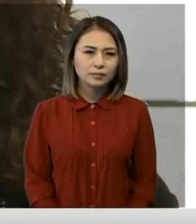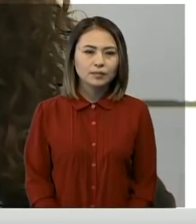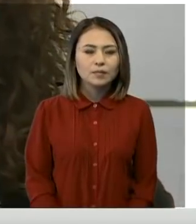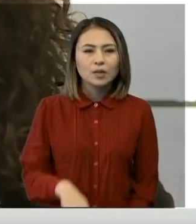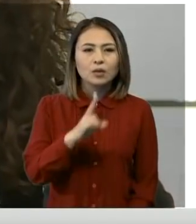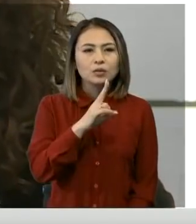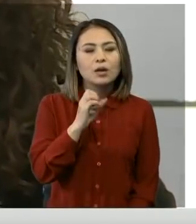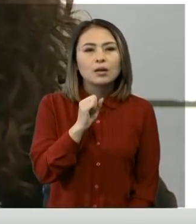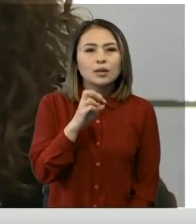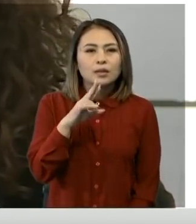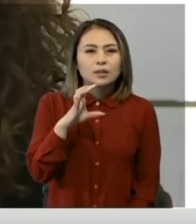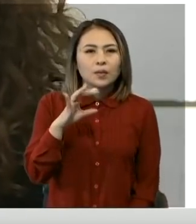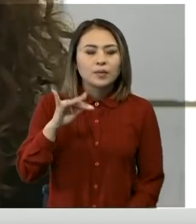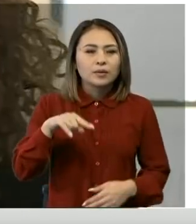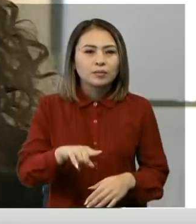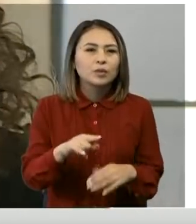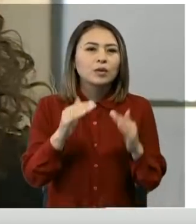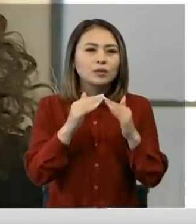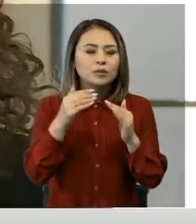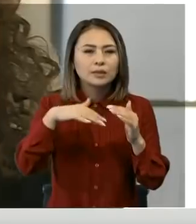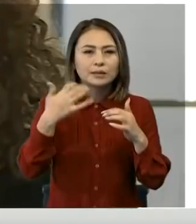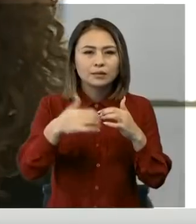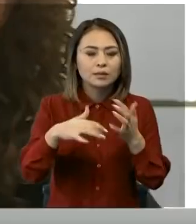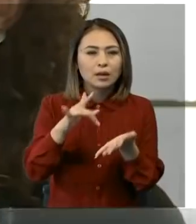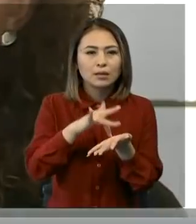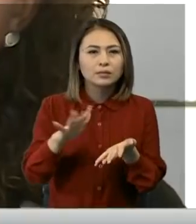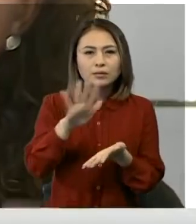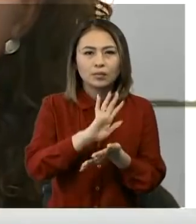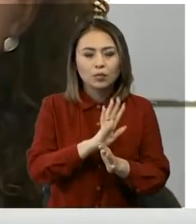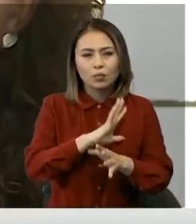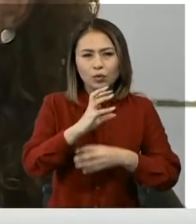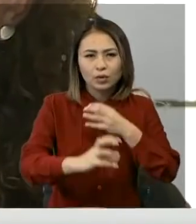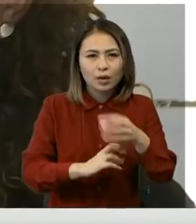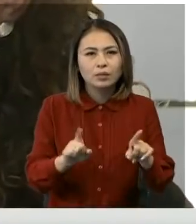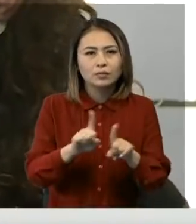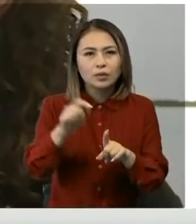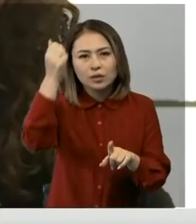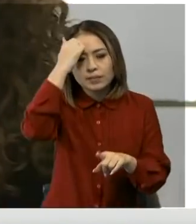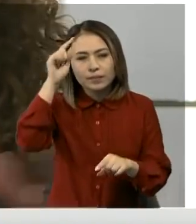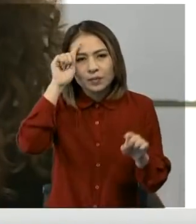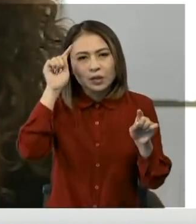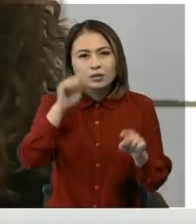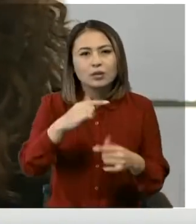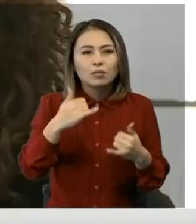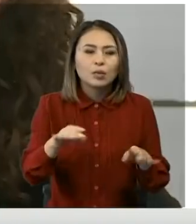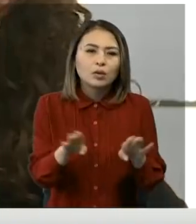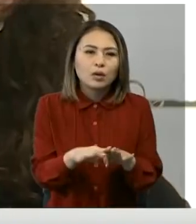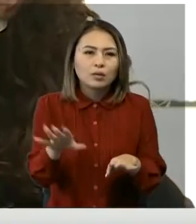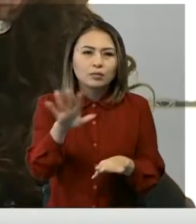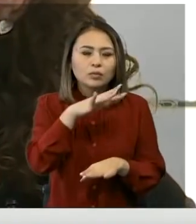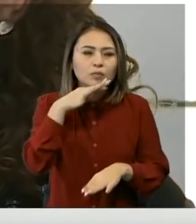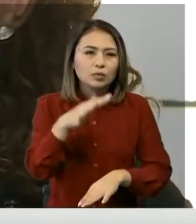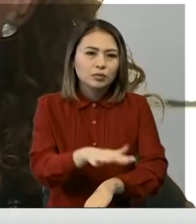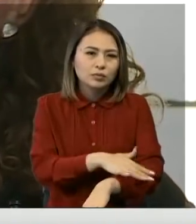Қожа Ахмет Ясауи кесенесі тек Орта Азияда ғана емес, бүкіл әлем үшін маңызды тарихи ескерткіш. Қанша ғасыр өтсе де, алмағайып